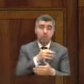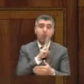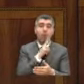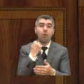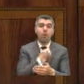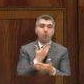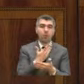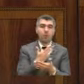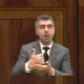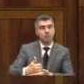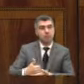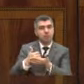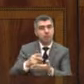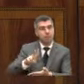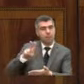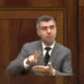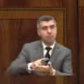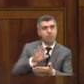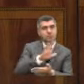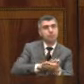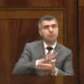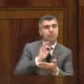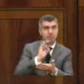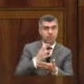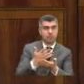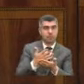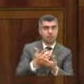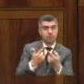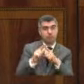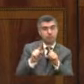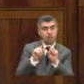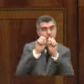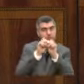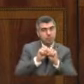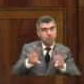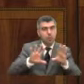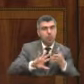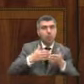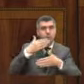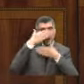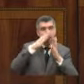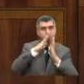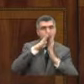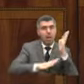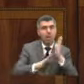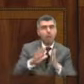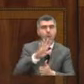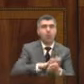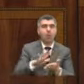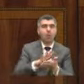تقوم مبادرات واقعيه جزافيه عامه على جميع فئات الشعب